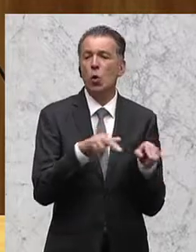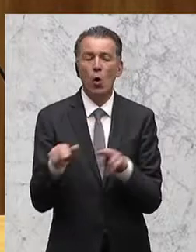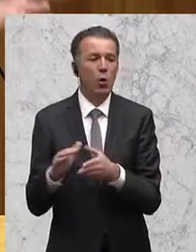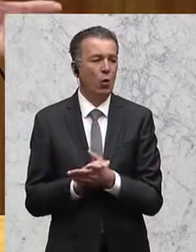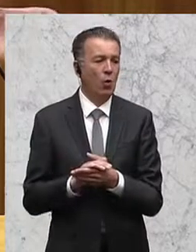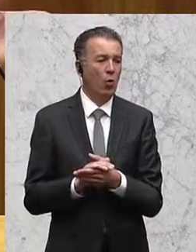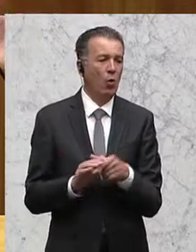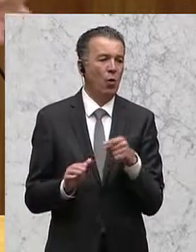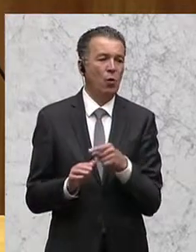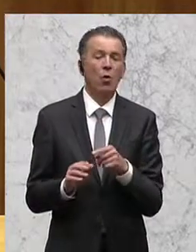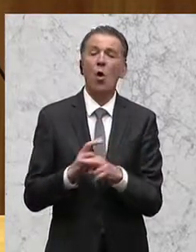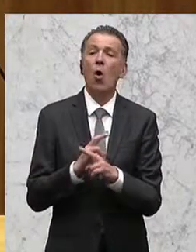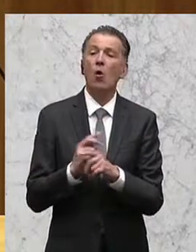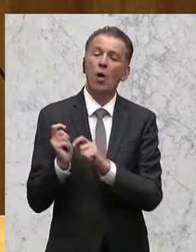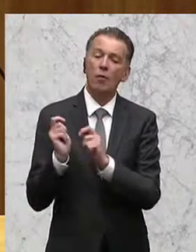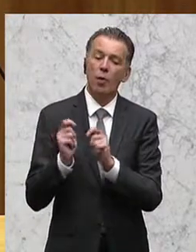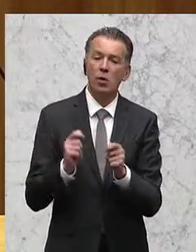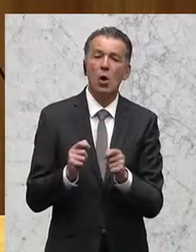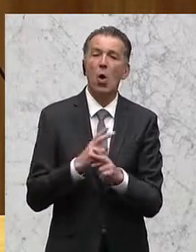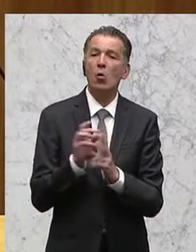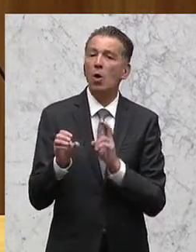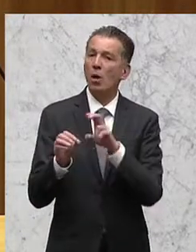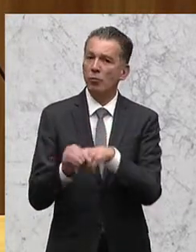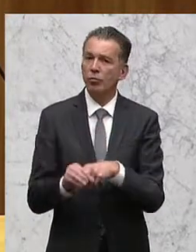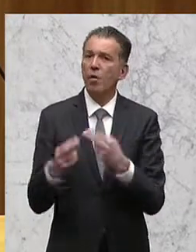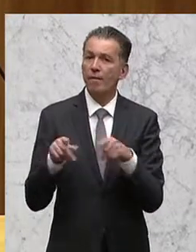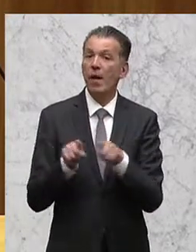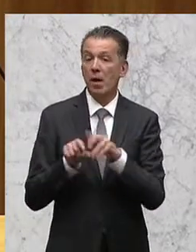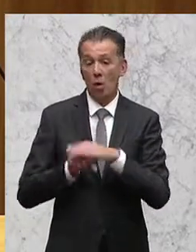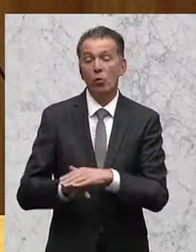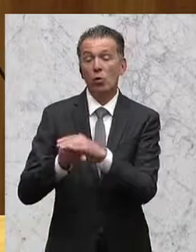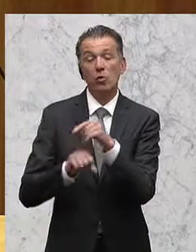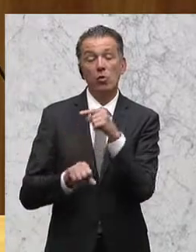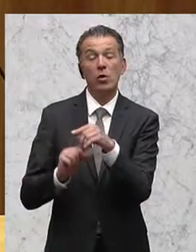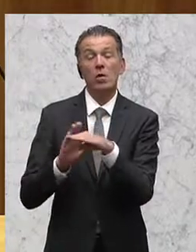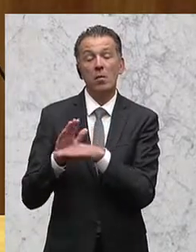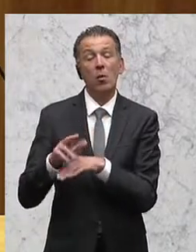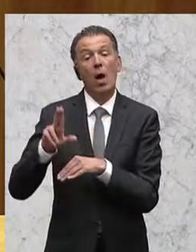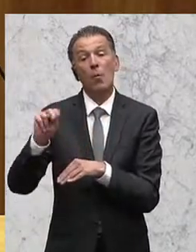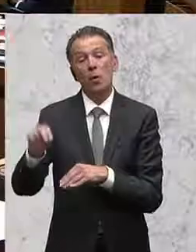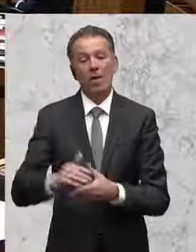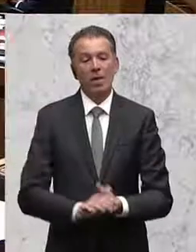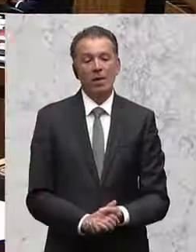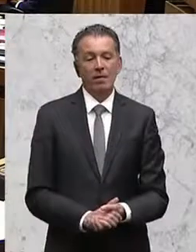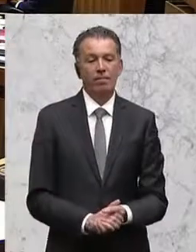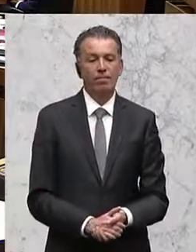und österreich vorgeschlagen werden und hier nimmt österreich teil und jedoch weiter seinen beitrag leisten herzlichen dank